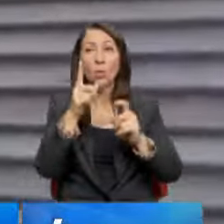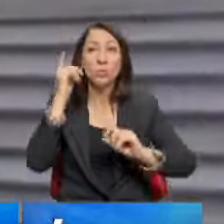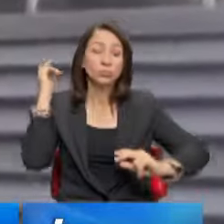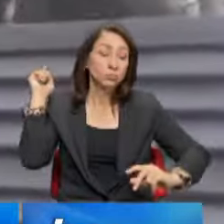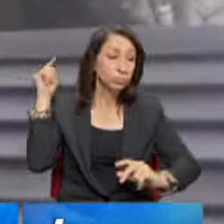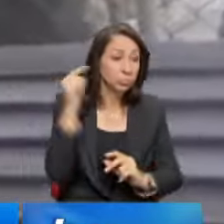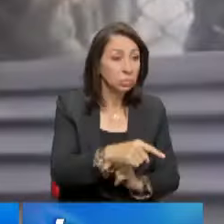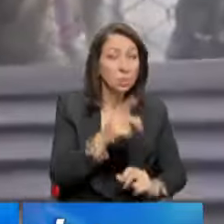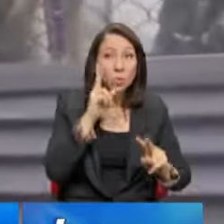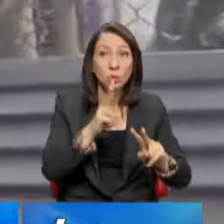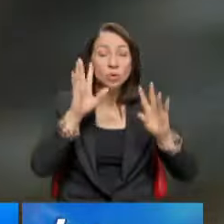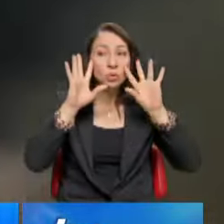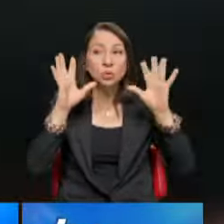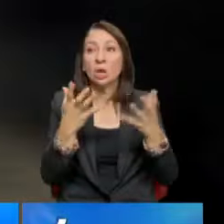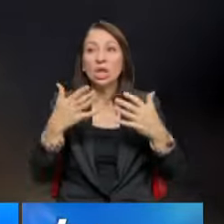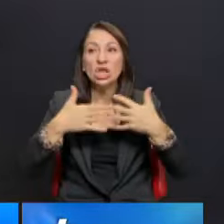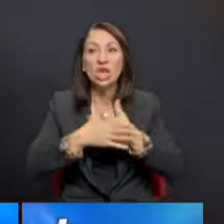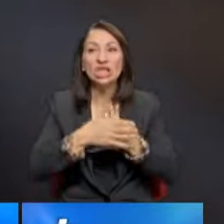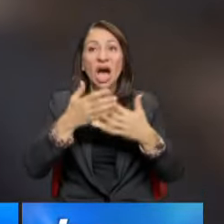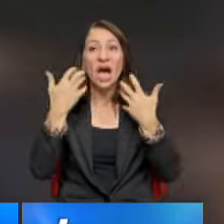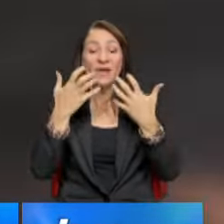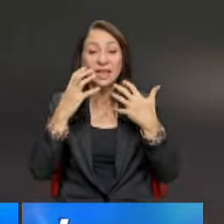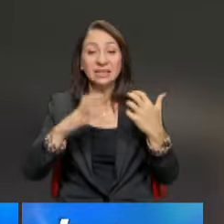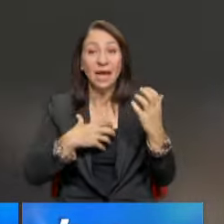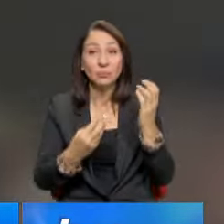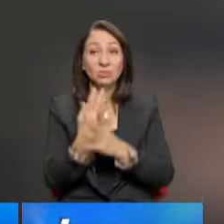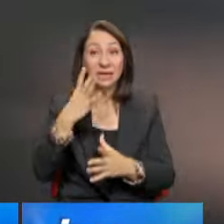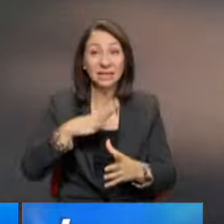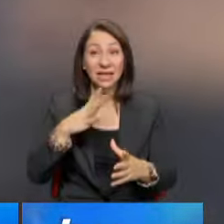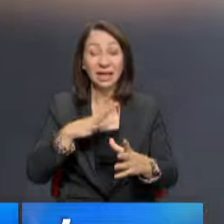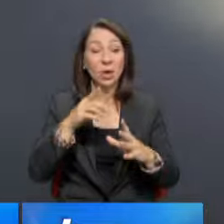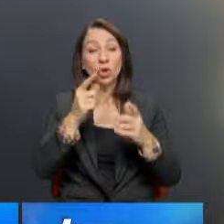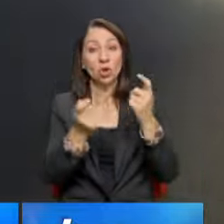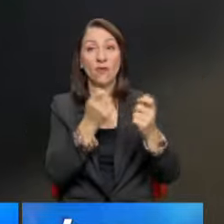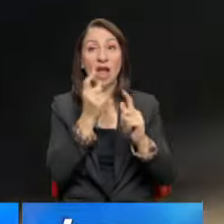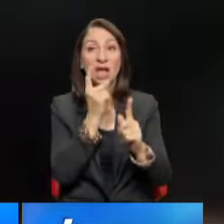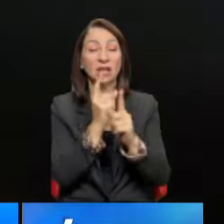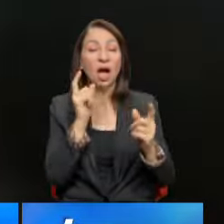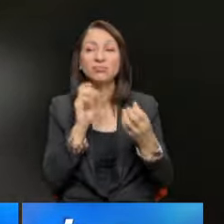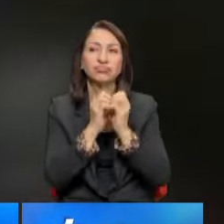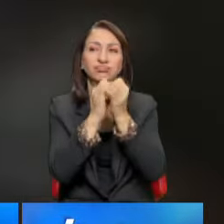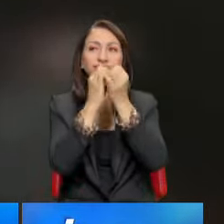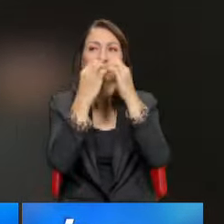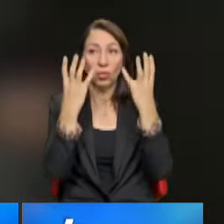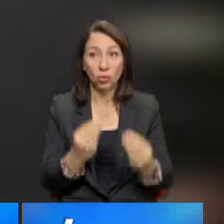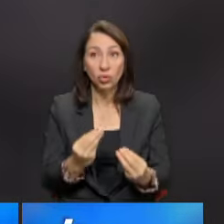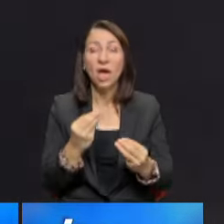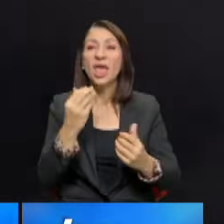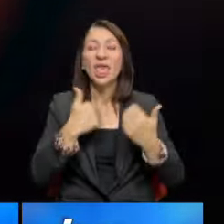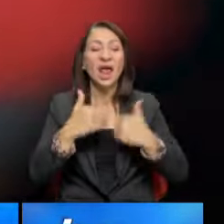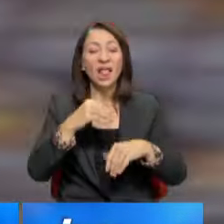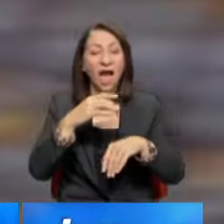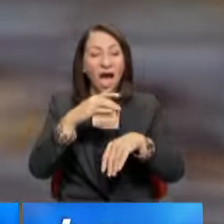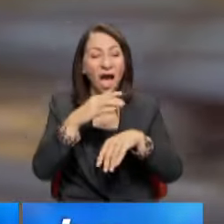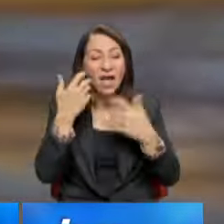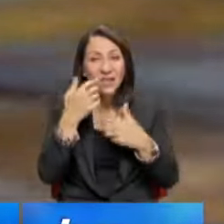korkunç görüntülerle karşılaştı. Gece hayvanlara sahip çıkmak isteyenlerle barınak görevlileri arasında arbede yaşandı. Yaralı hayvanların